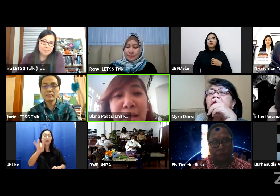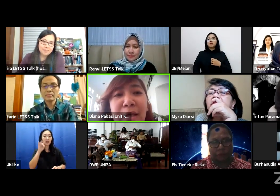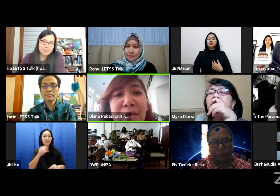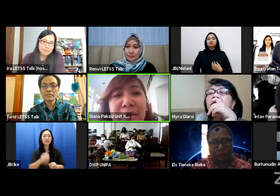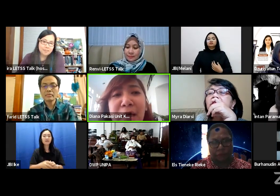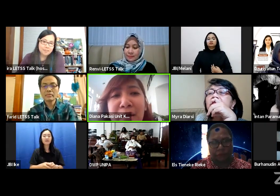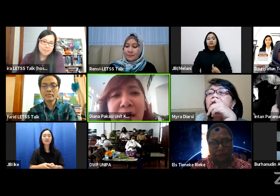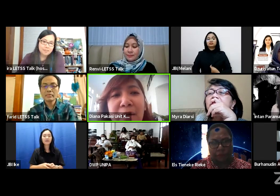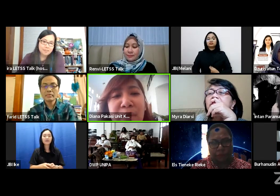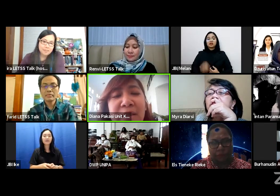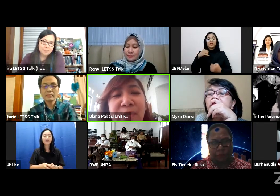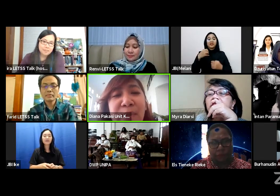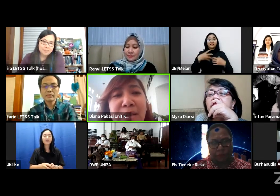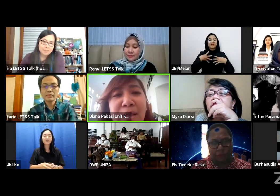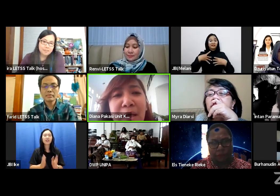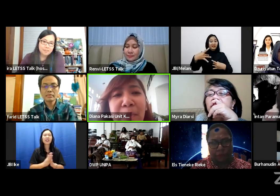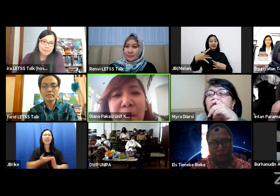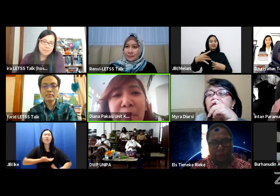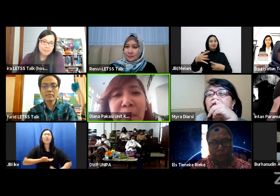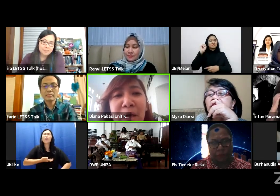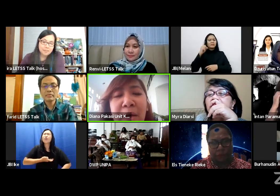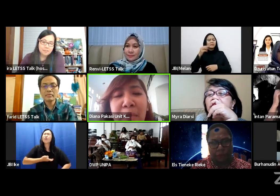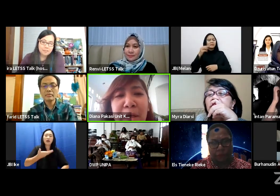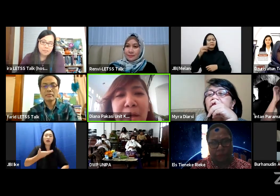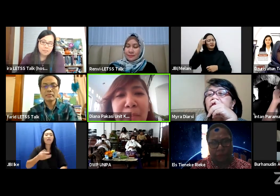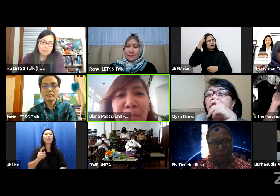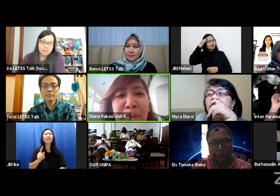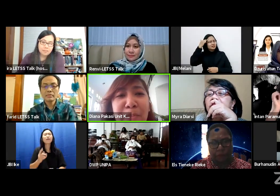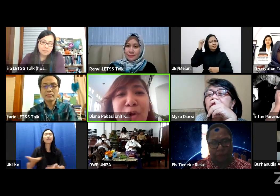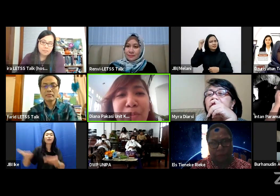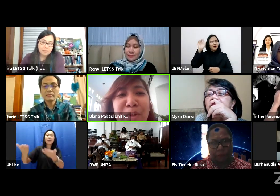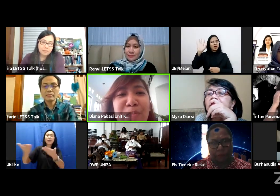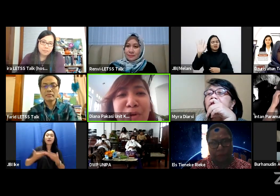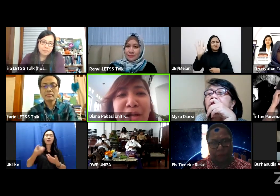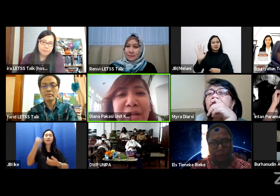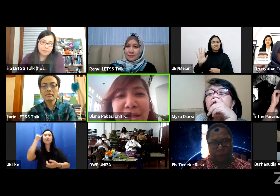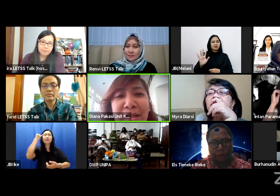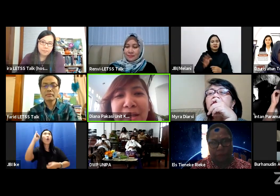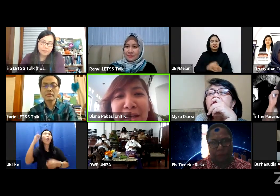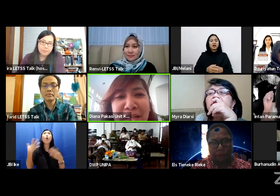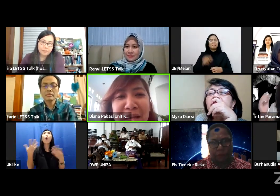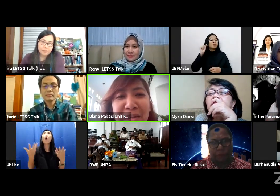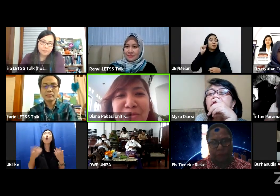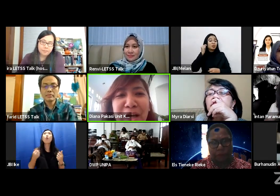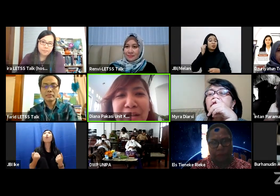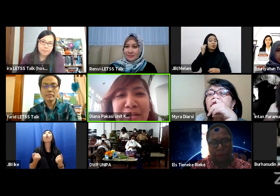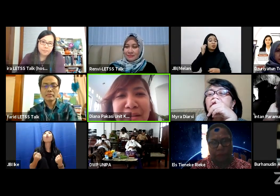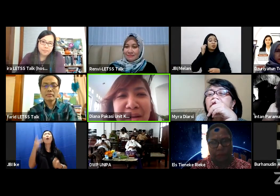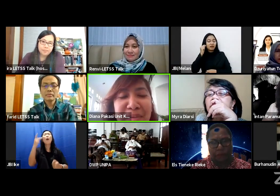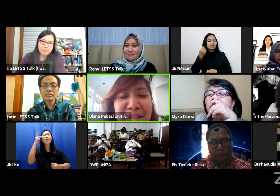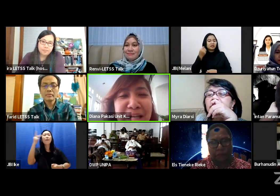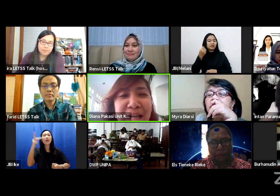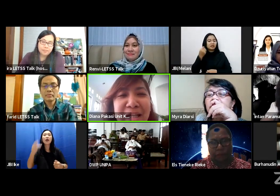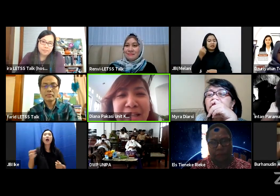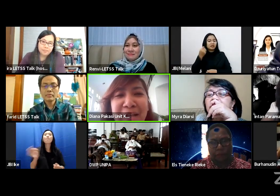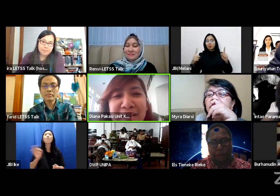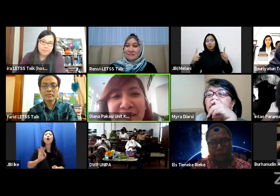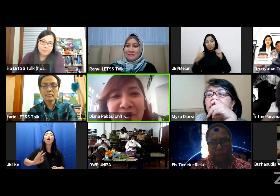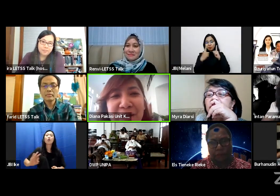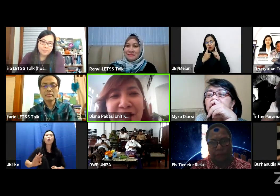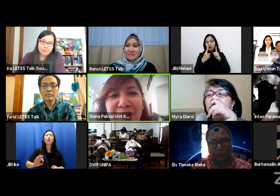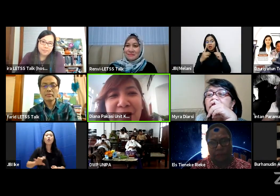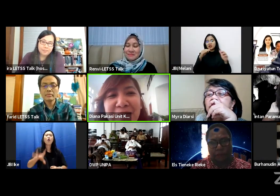jadi tertarik ya, karena sangat menginspirasi apa para perempuan-perempuan yang saya temukan dalam